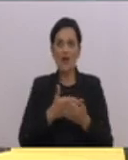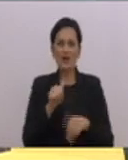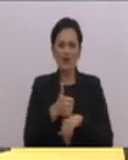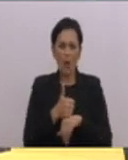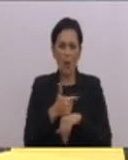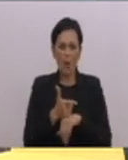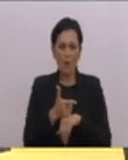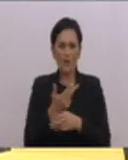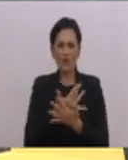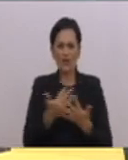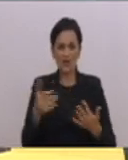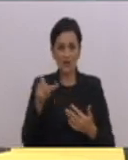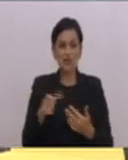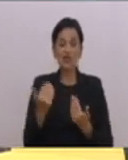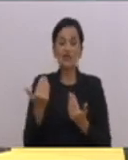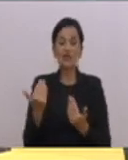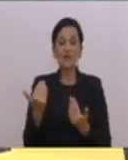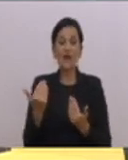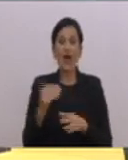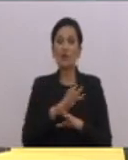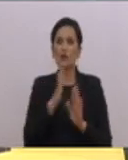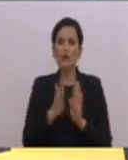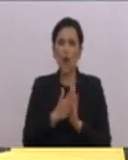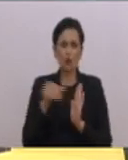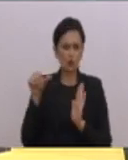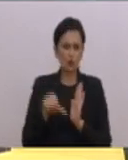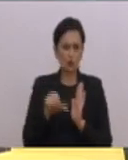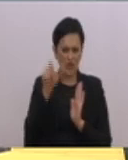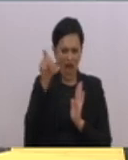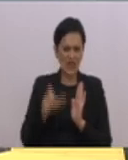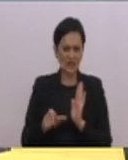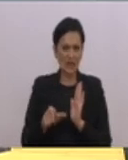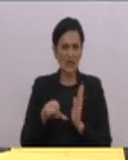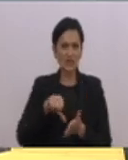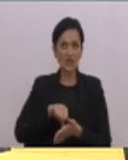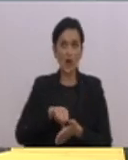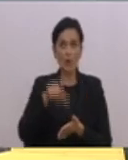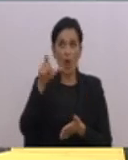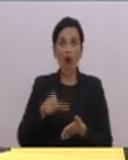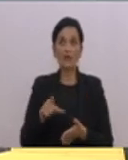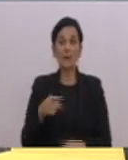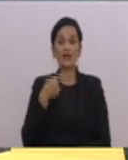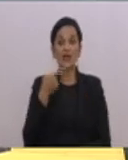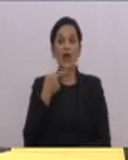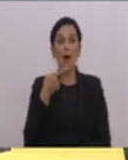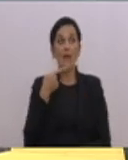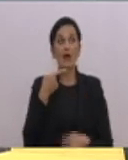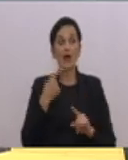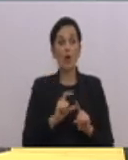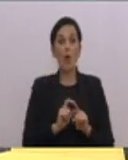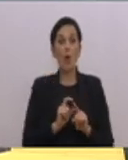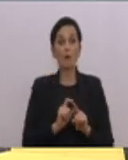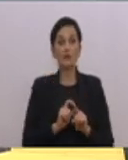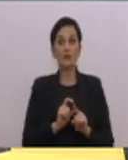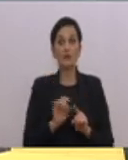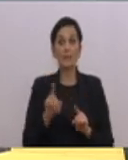კიდე წარმოიდგინეთ, რაც თქვენთვის ყველაზე ცუდ ადამიანს წარმოადგენს და წარმოიდგინეთ, რომ ეს ადამიანი ლაპარაკობს. ალბათ